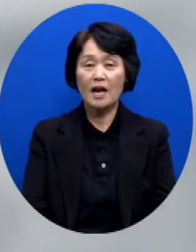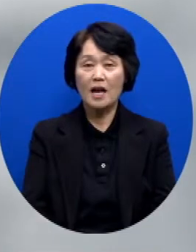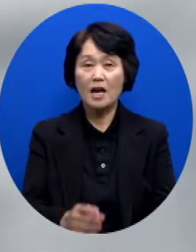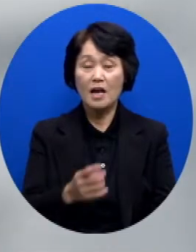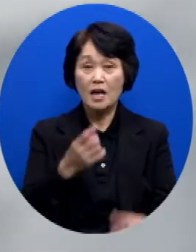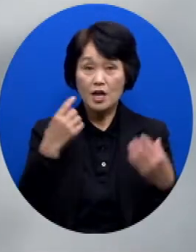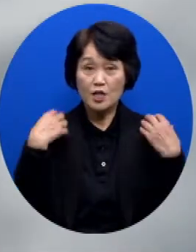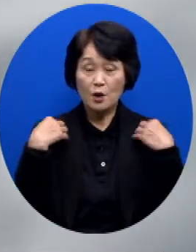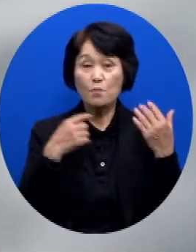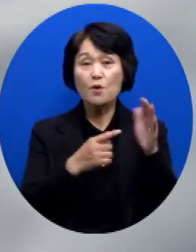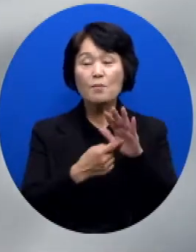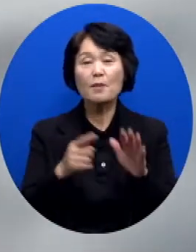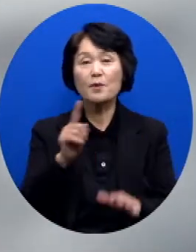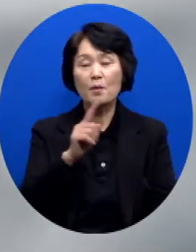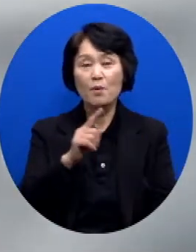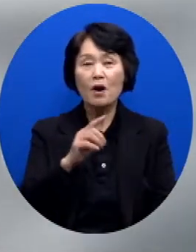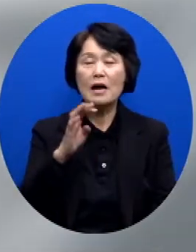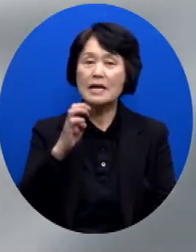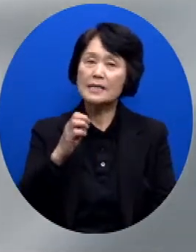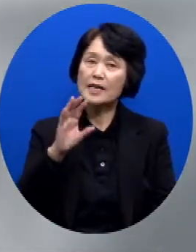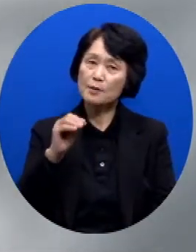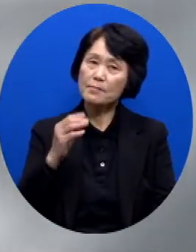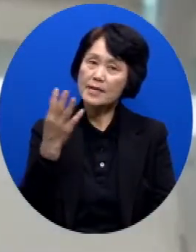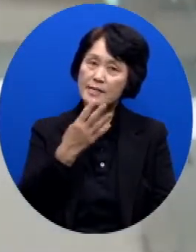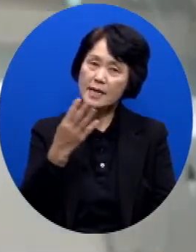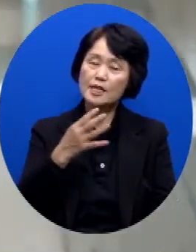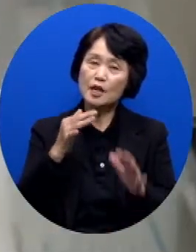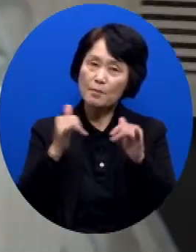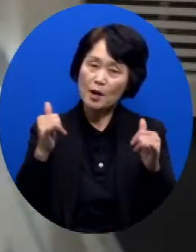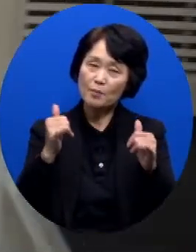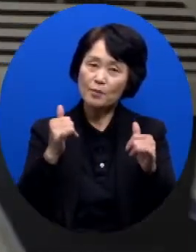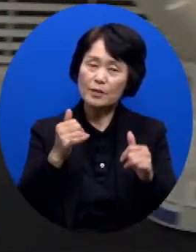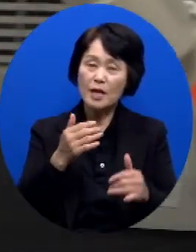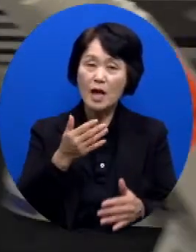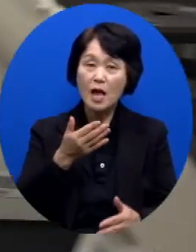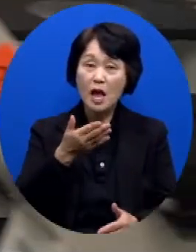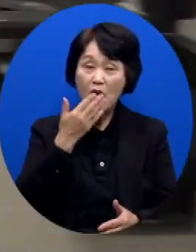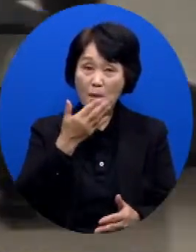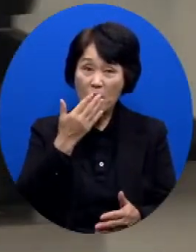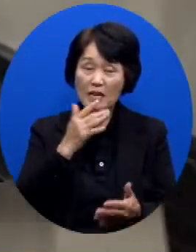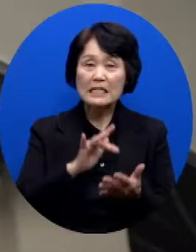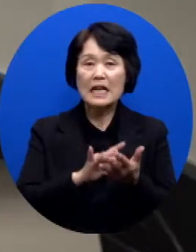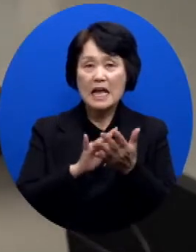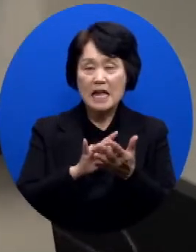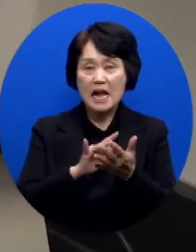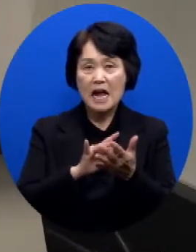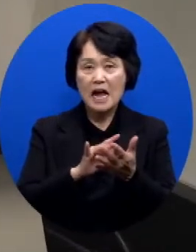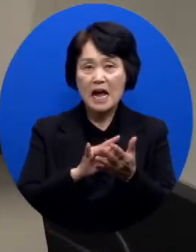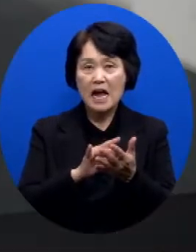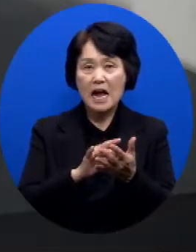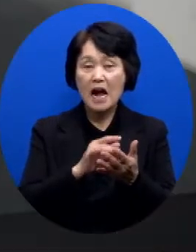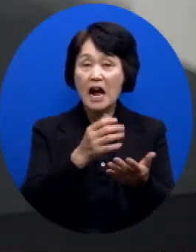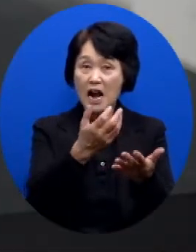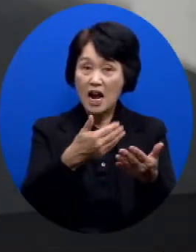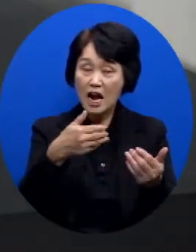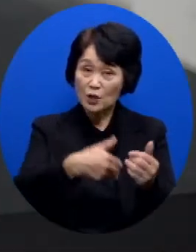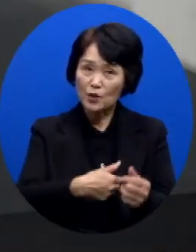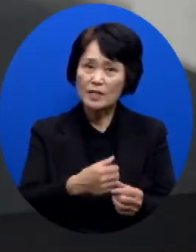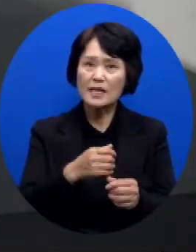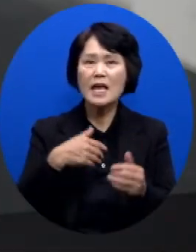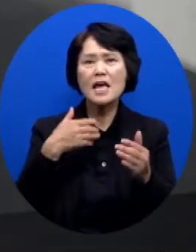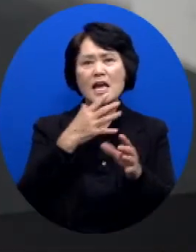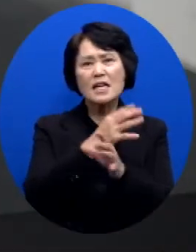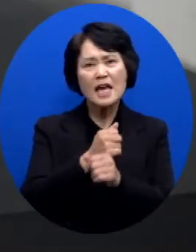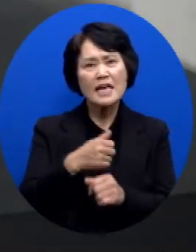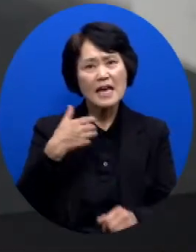중앙재난안전대책본부는 정부는 40만 4천 명분의 경구용 치료제를 확보할 계획이라며 아직 계약이 이루어지지